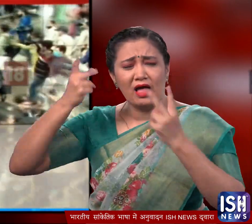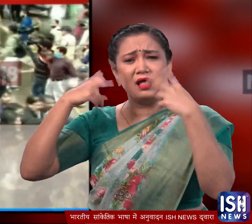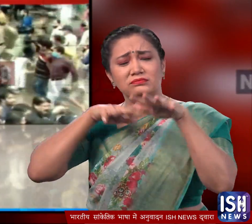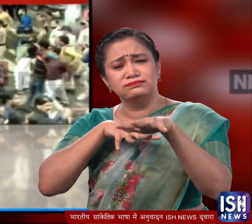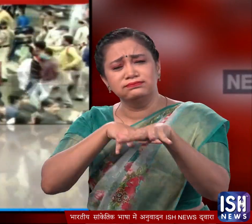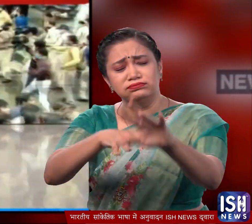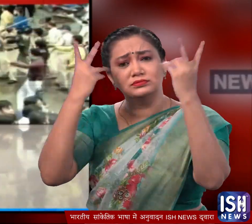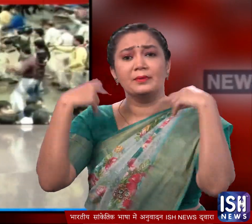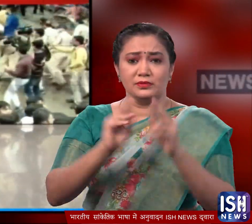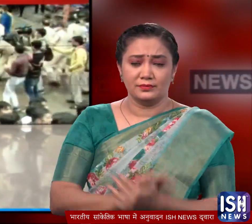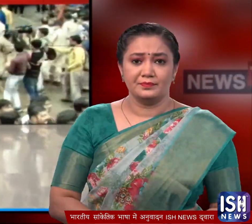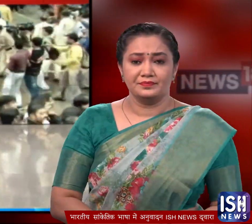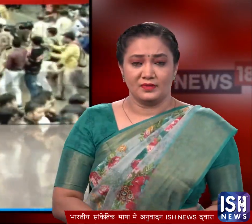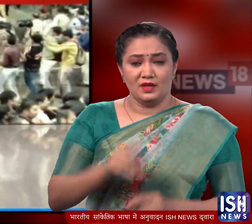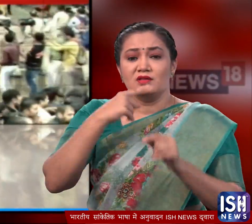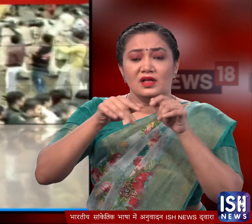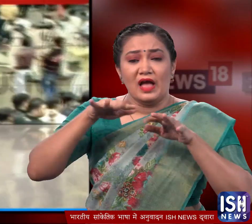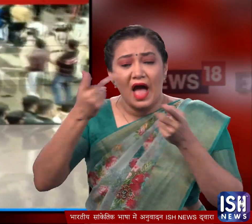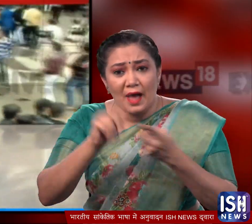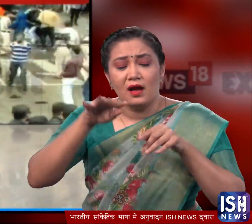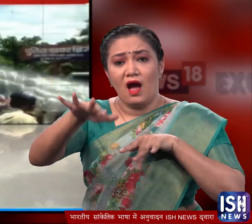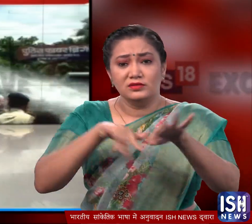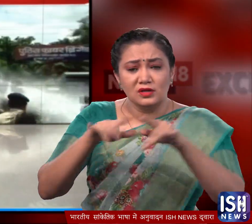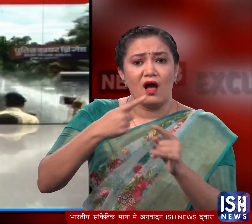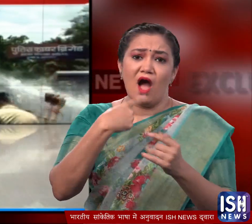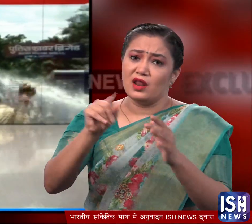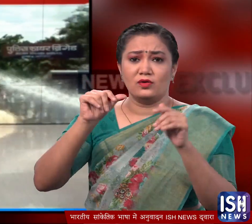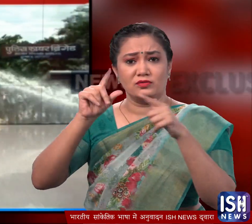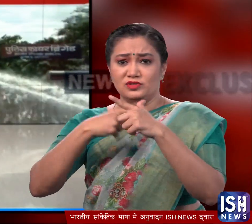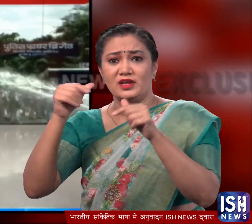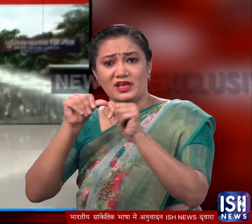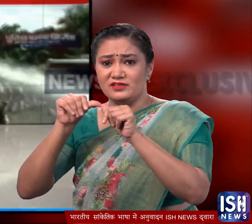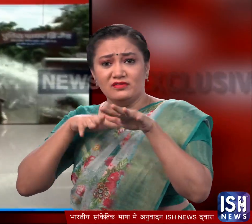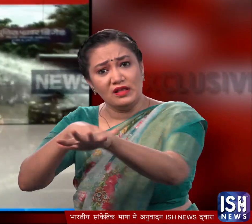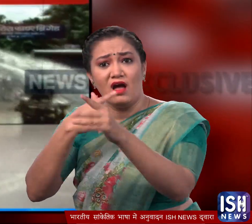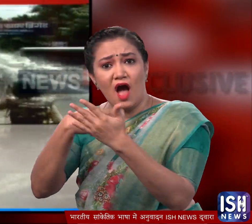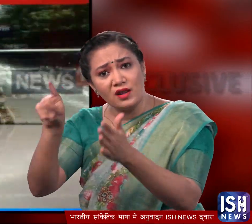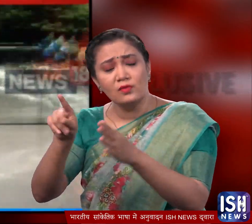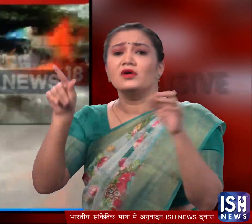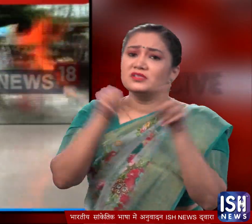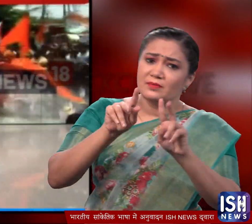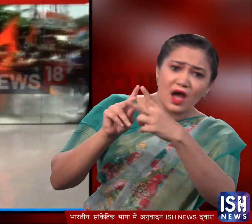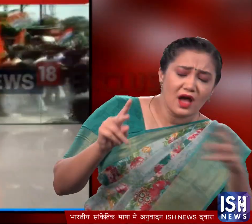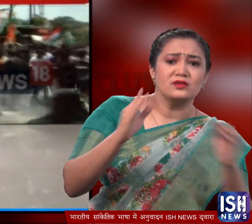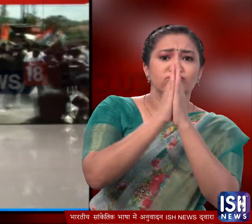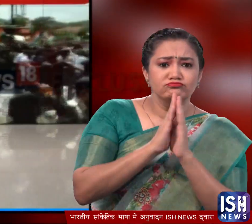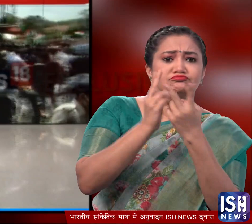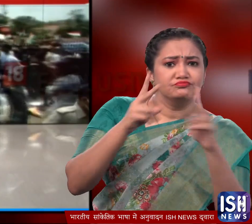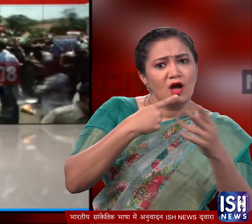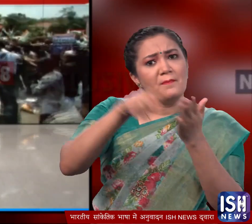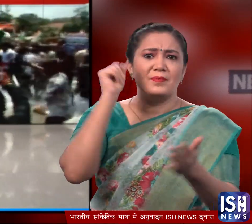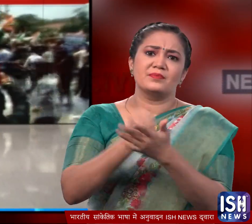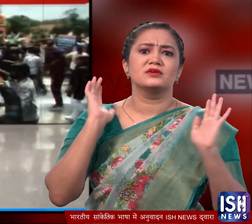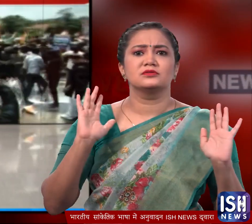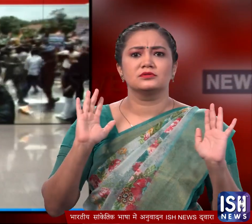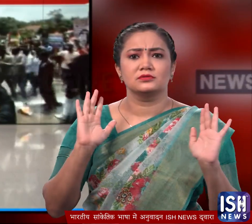पड़े। उनकी मांग है कि अगर शहर में जन आशीर्वाद यात्रा निकालने को इजाजत मिली है तो दूसरे धार्मिक जुलूस और कार्यक्रमों पर भी